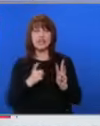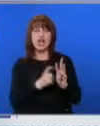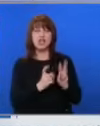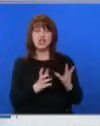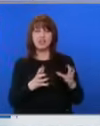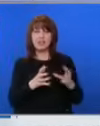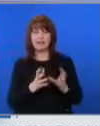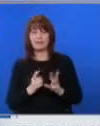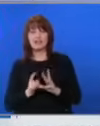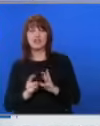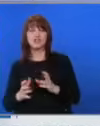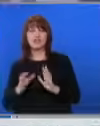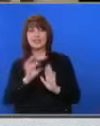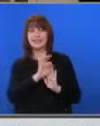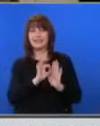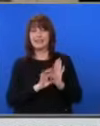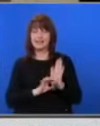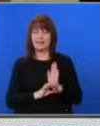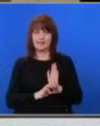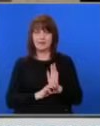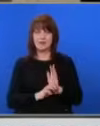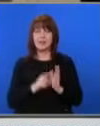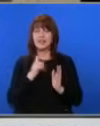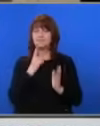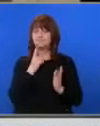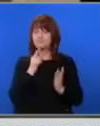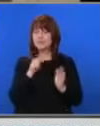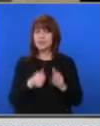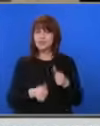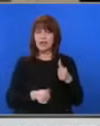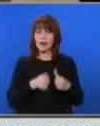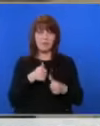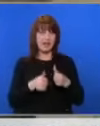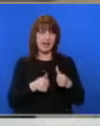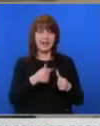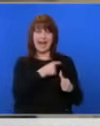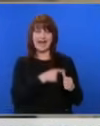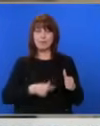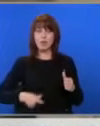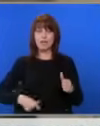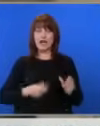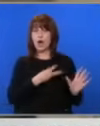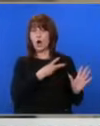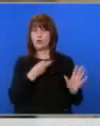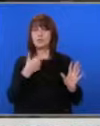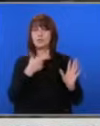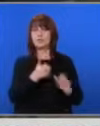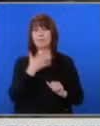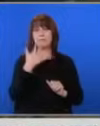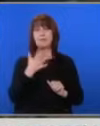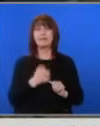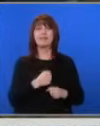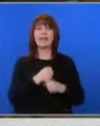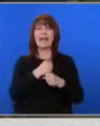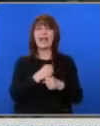през цялата предстояща нощ. Залогът в днешната надпревара в лагера на републиканците са 865 делегати от